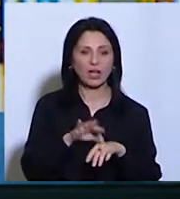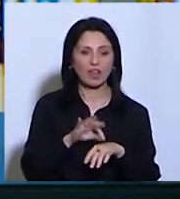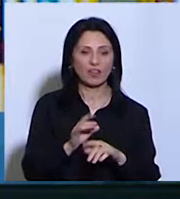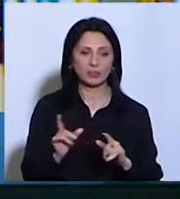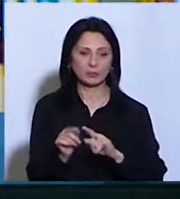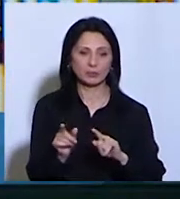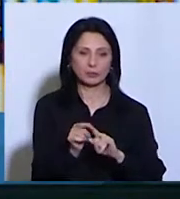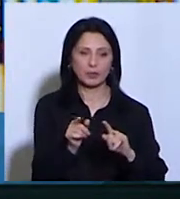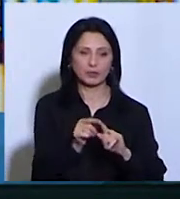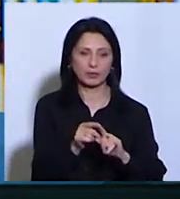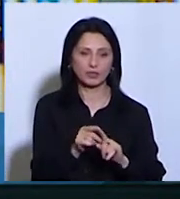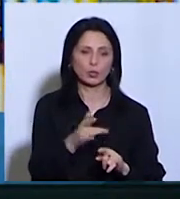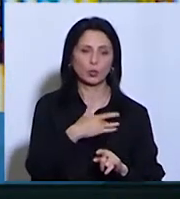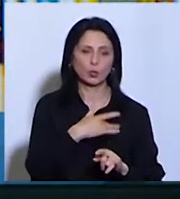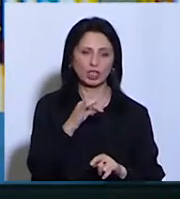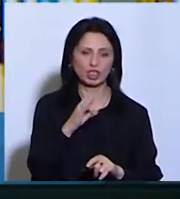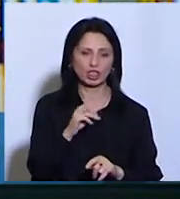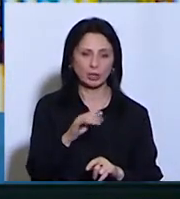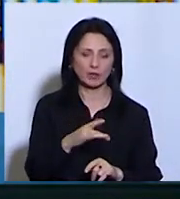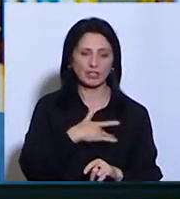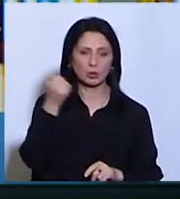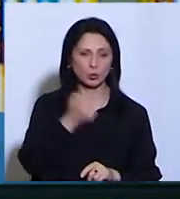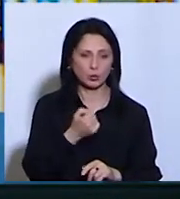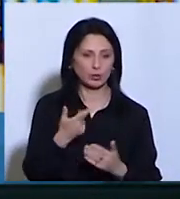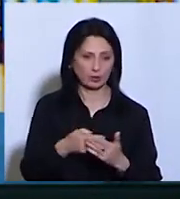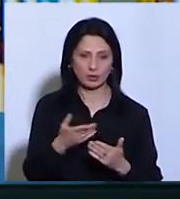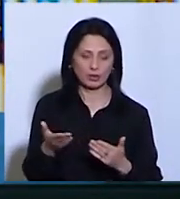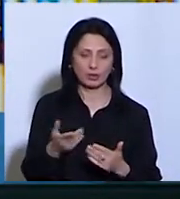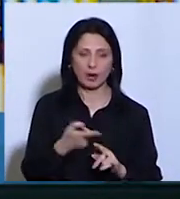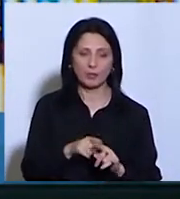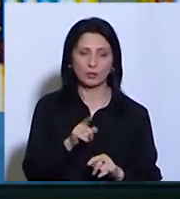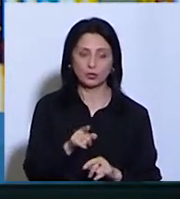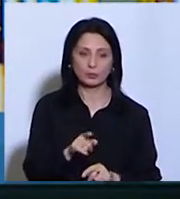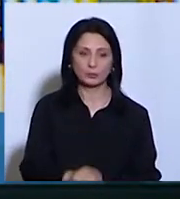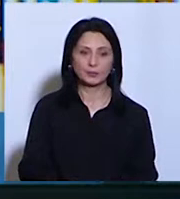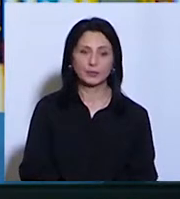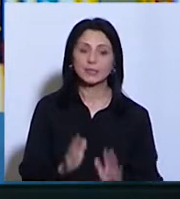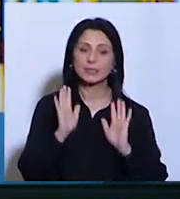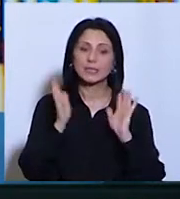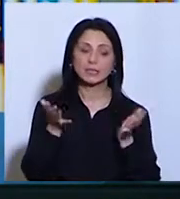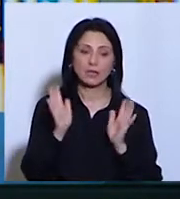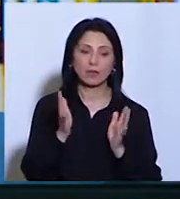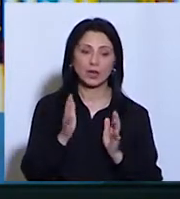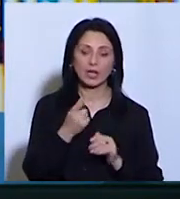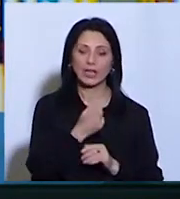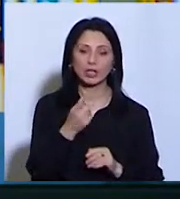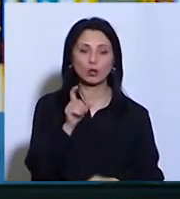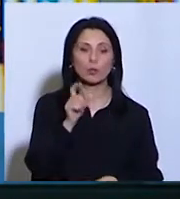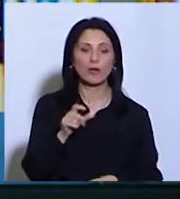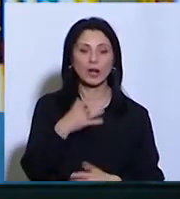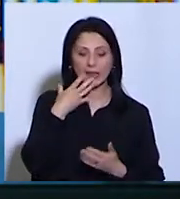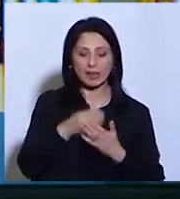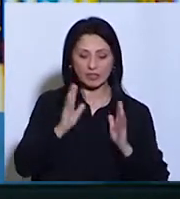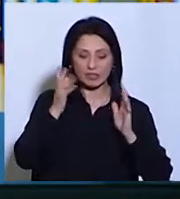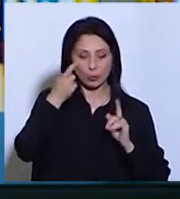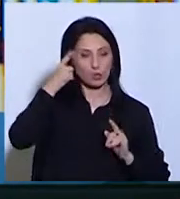შემდგომში განვითარების, გულისი შემეური დაავადების, ინსულტის და ასე შემდეგ. ამიტომ წნევა თითოეულმა ადამიანმა